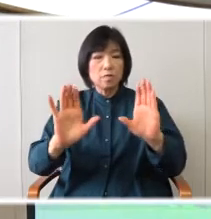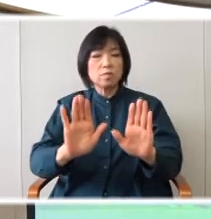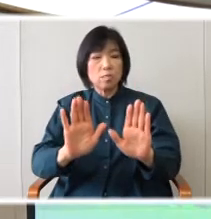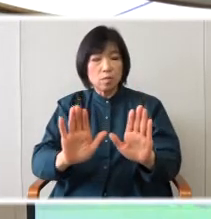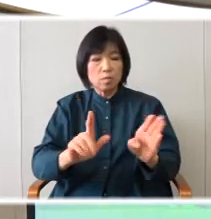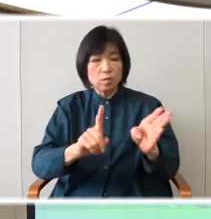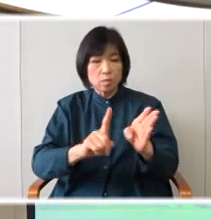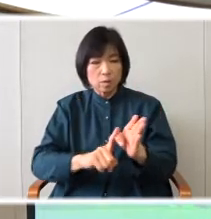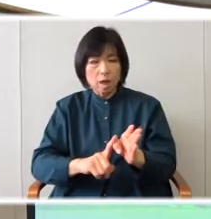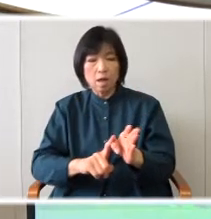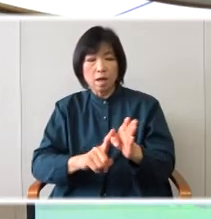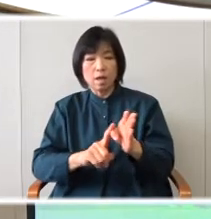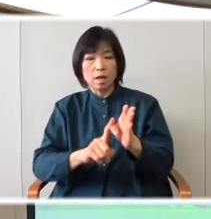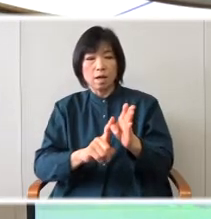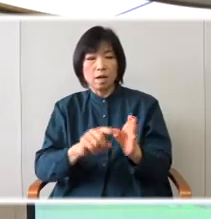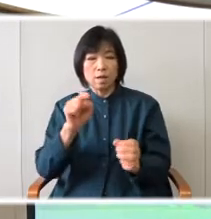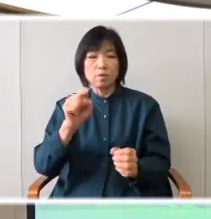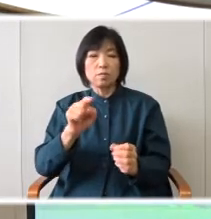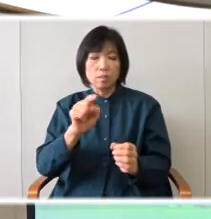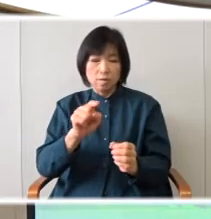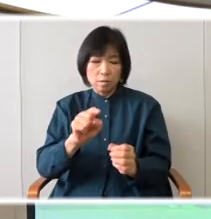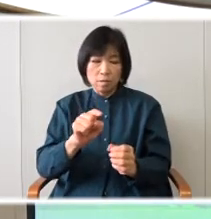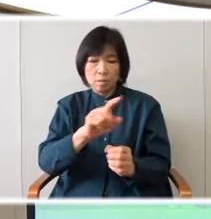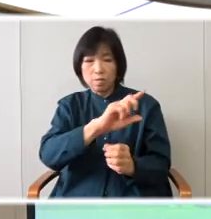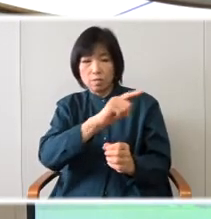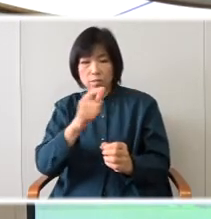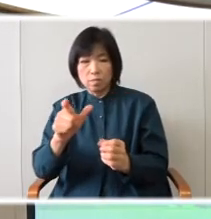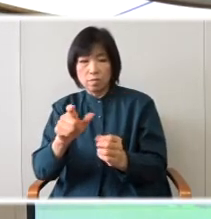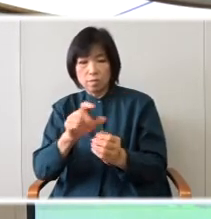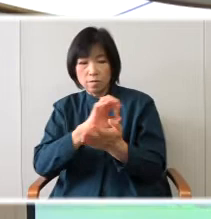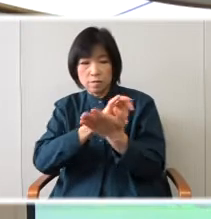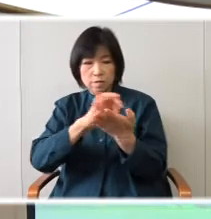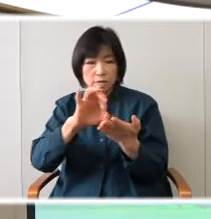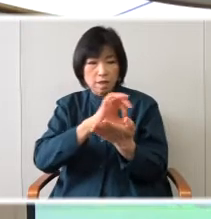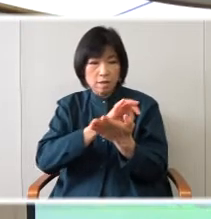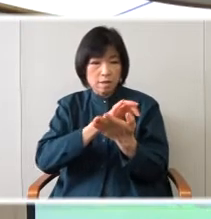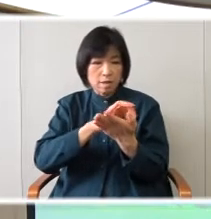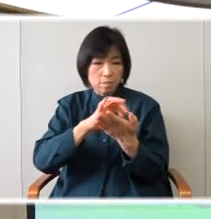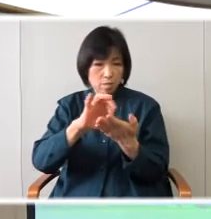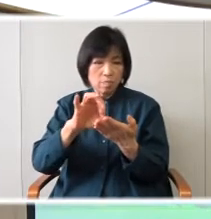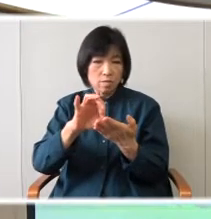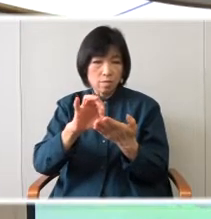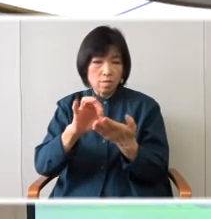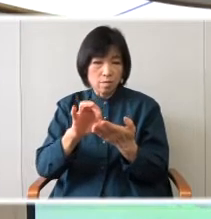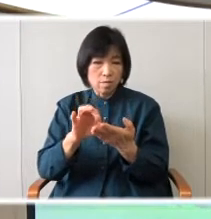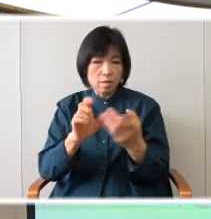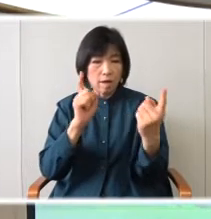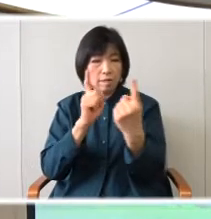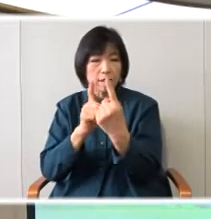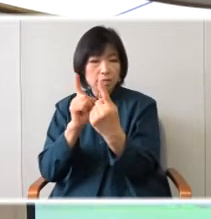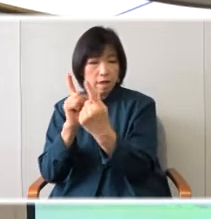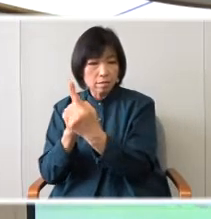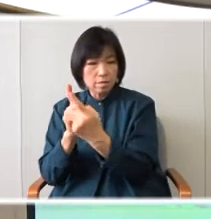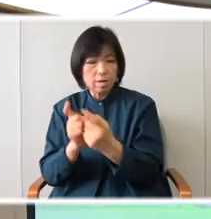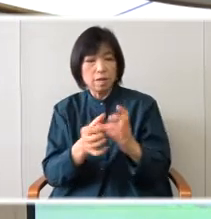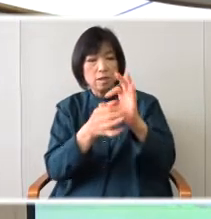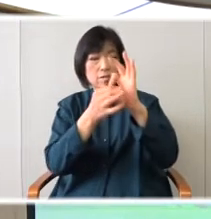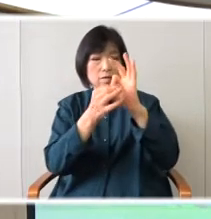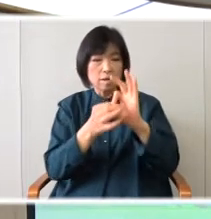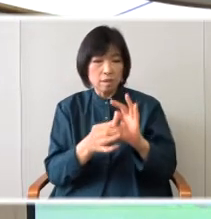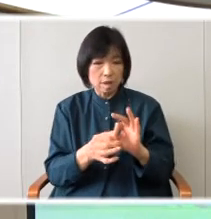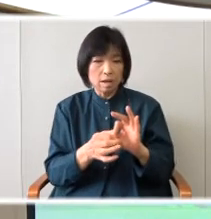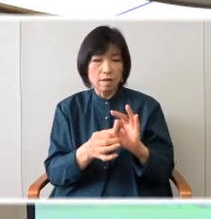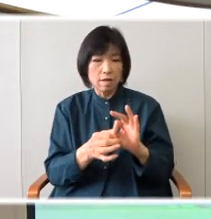か屋根乗せの太陽光とかいろいろなメニューを入れて、でこう書いて出したんですね。それ